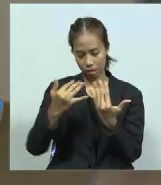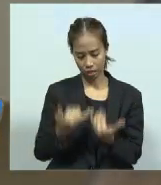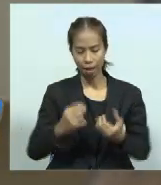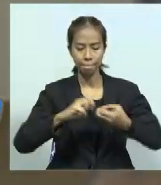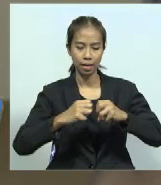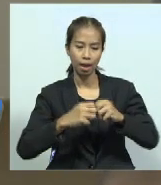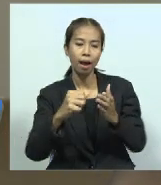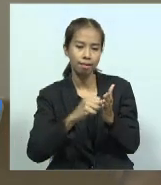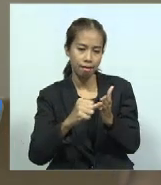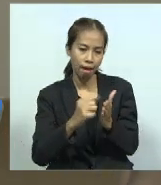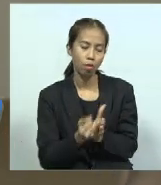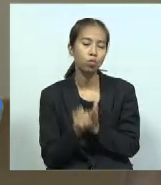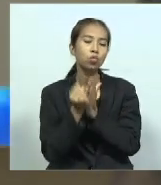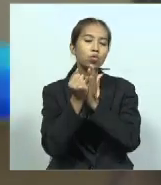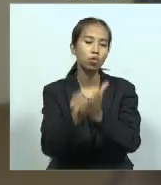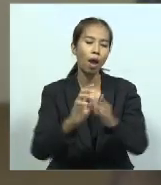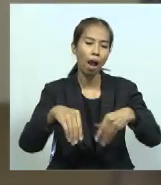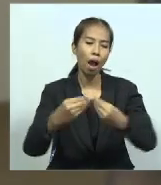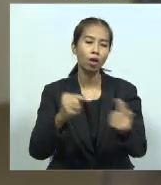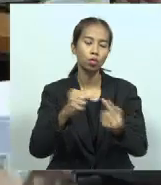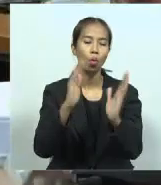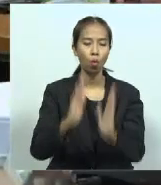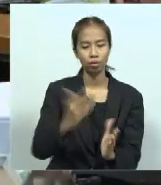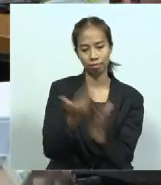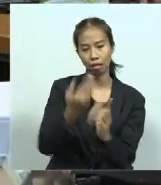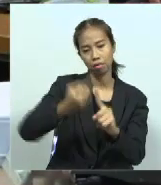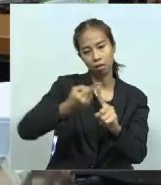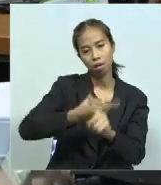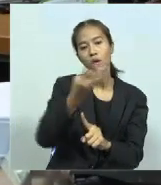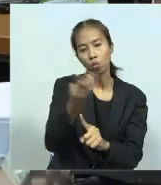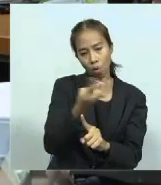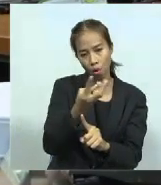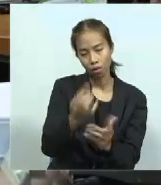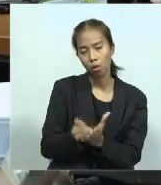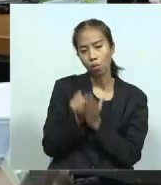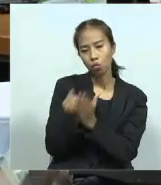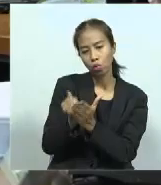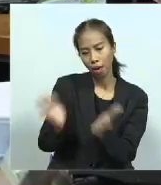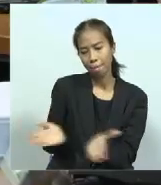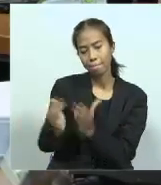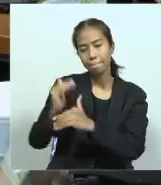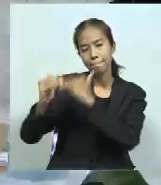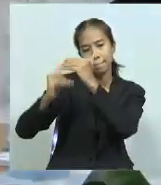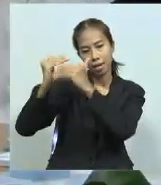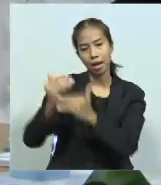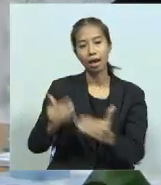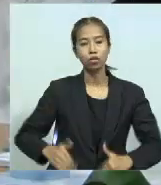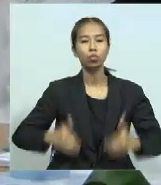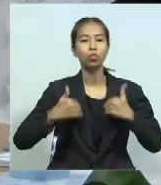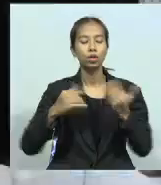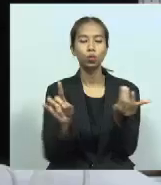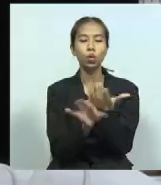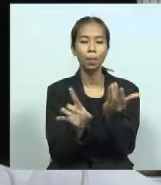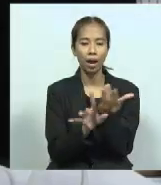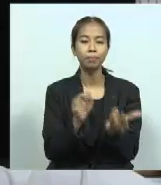ที่อยู่อาศัยอย่างยั่งยืนให้กับผู้มีรายได้น้อยและส่งเสริมการพัฒนาคุณภาพชีวิตทางด้านของนาย